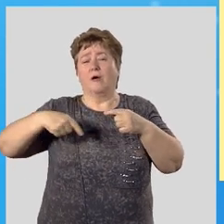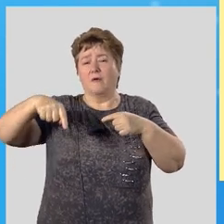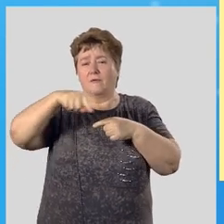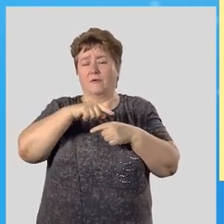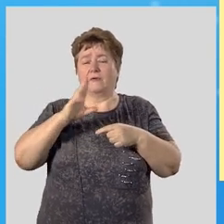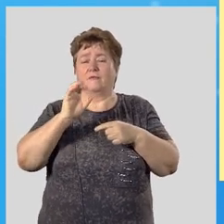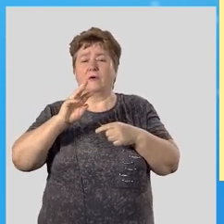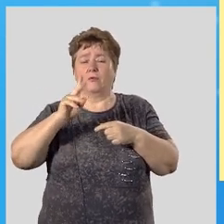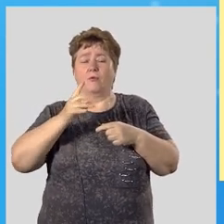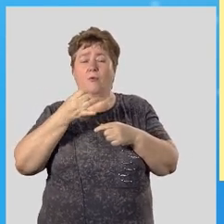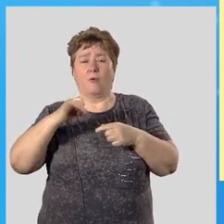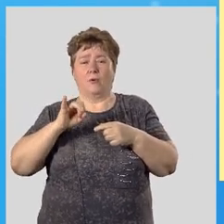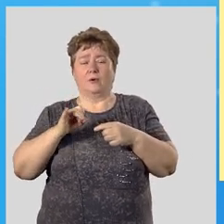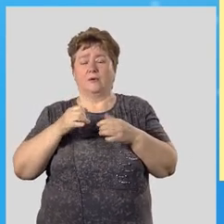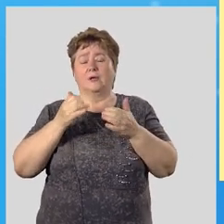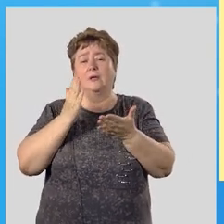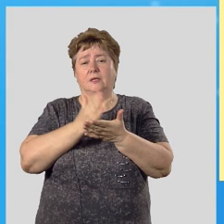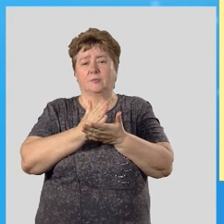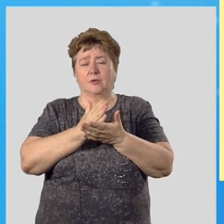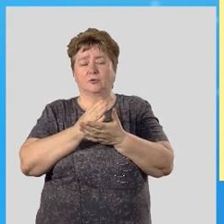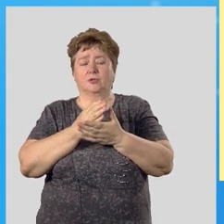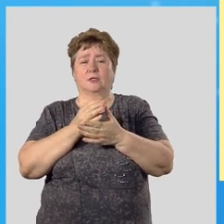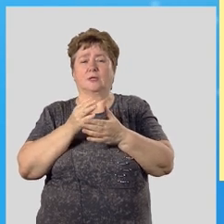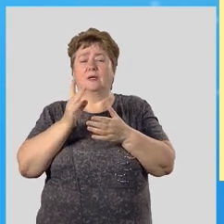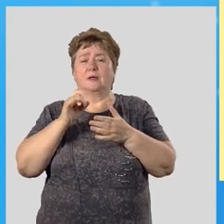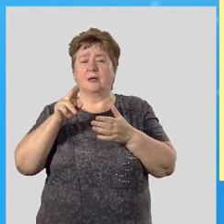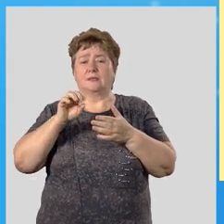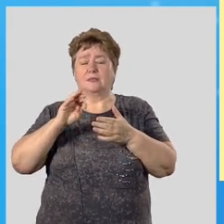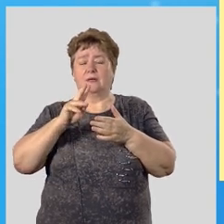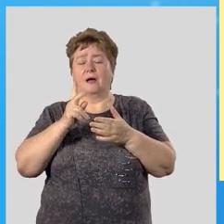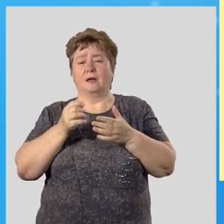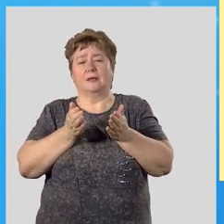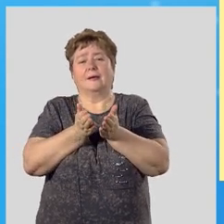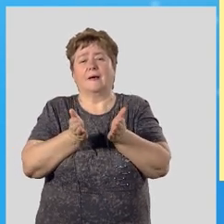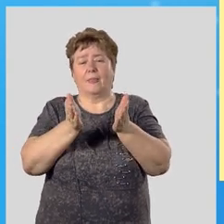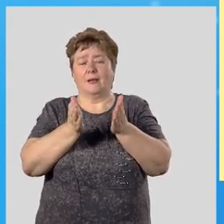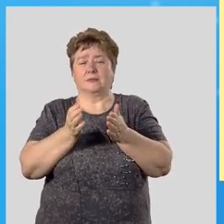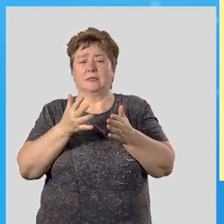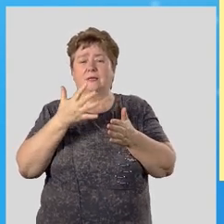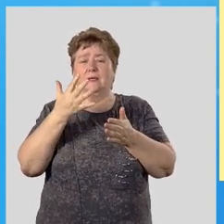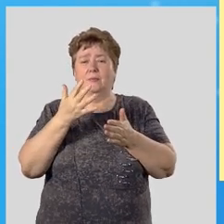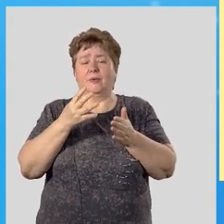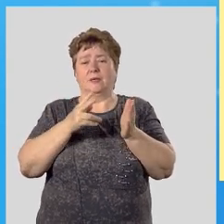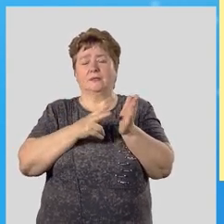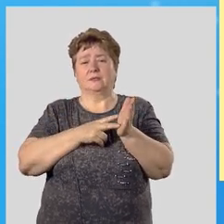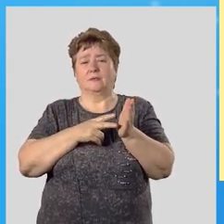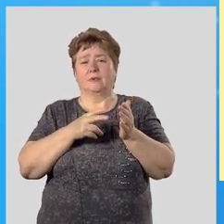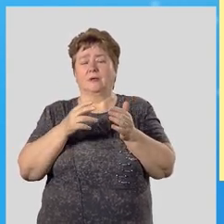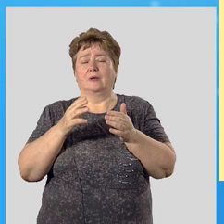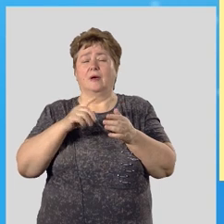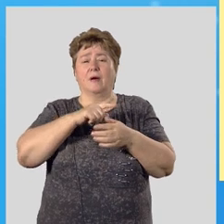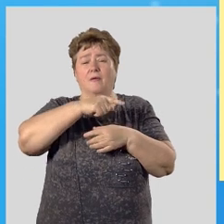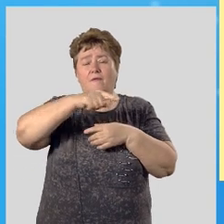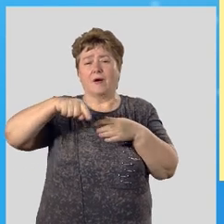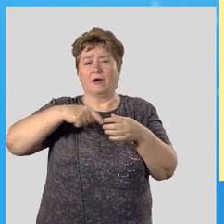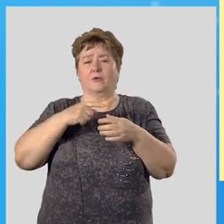Вокруг вакуолей расположены радиальные канальцы 5-7